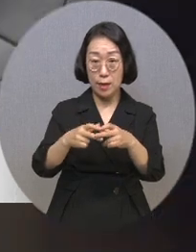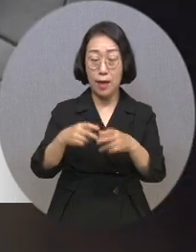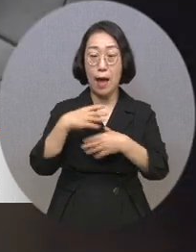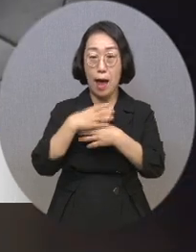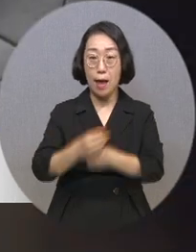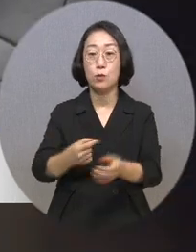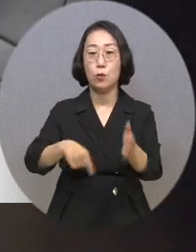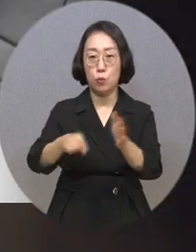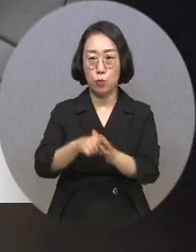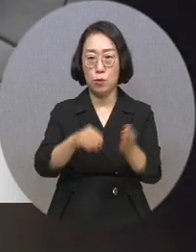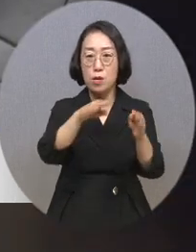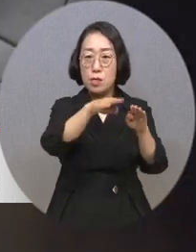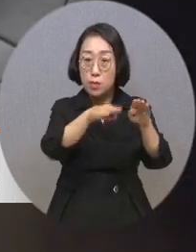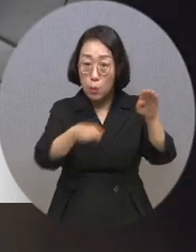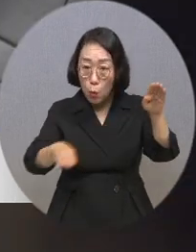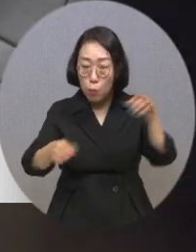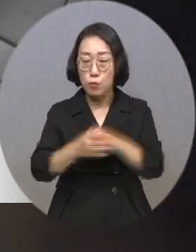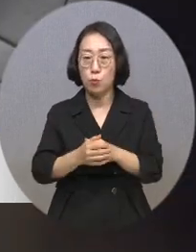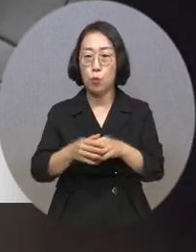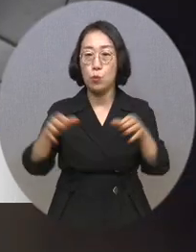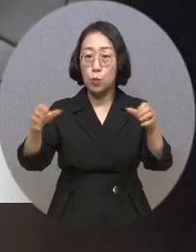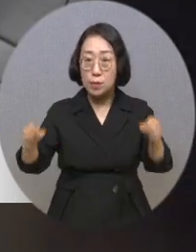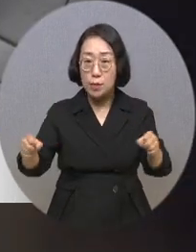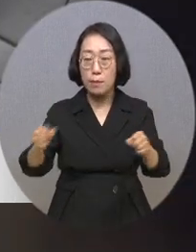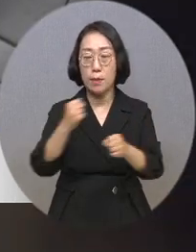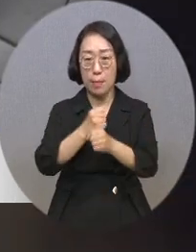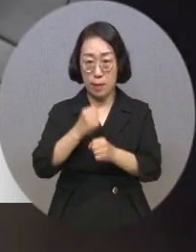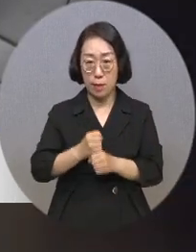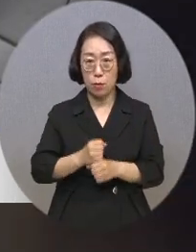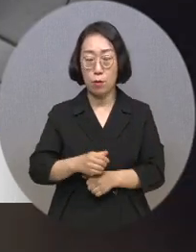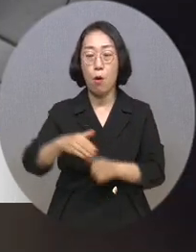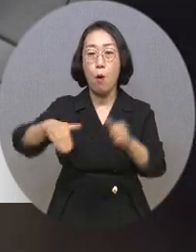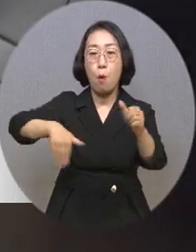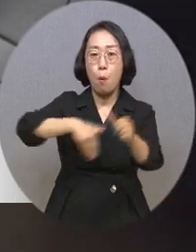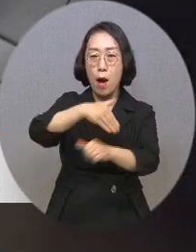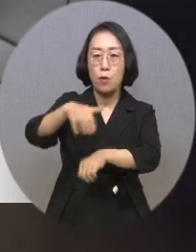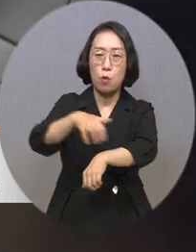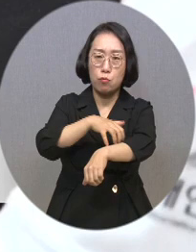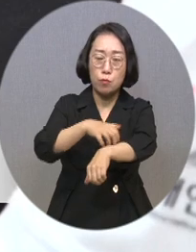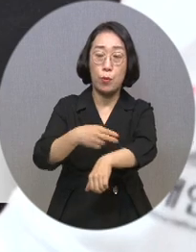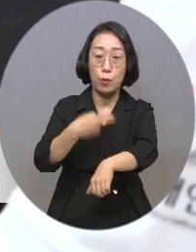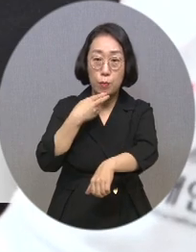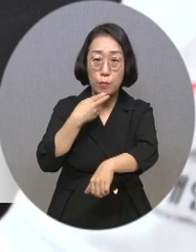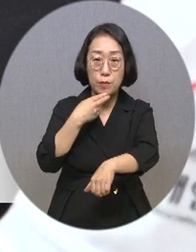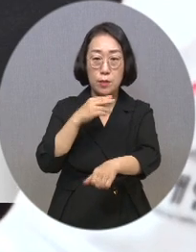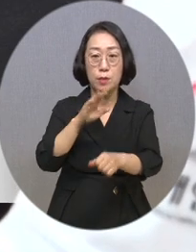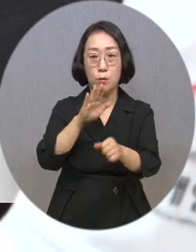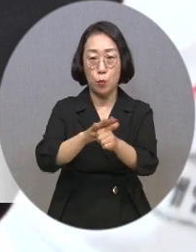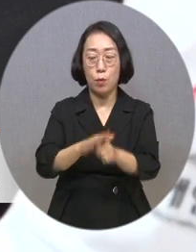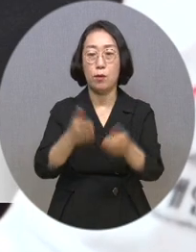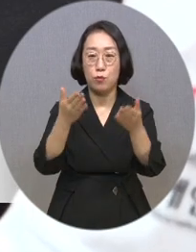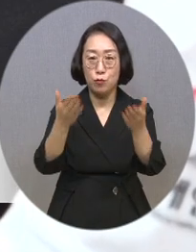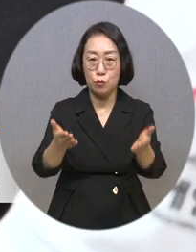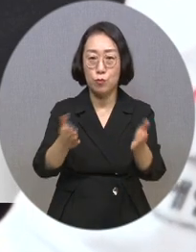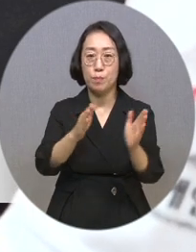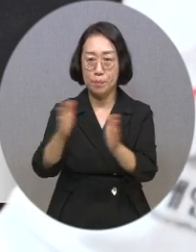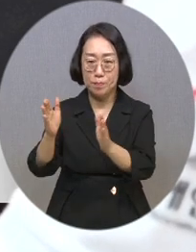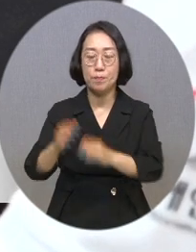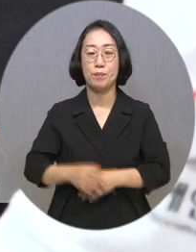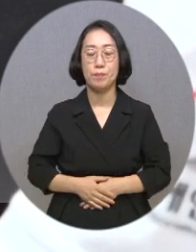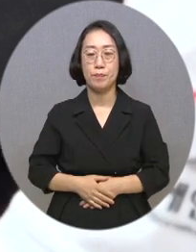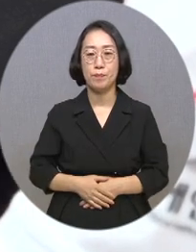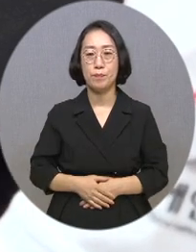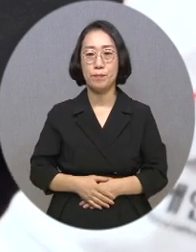위해 이동용 슬로프와 손잡이 등을 설치하는 등 장애물이 없는 e스포츠 훈련 환경을 조성했습니다.